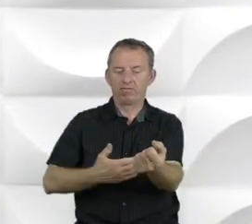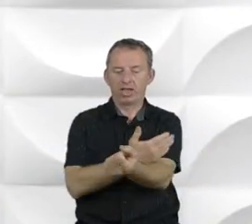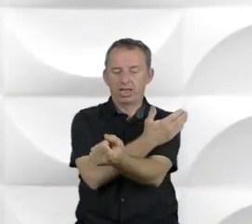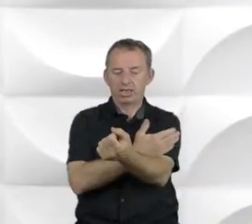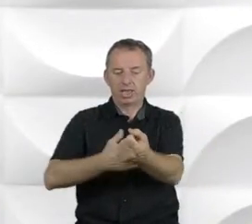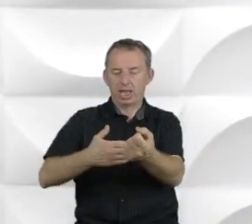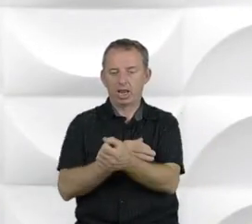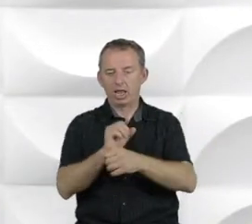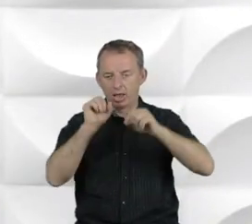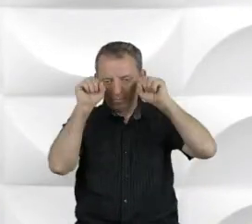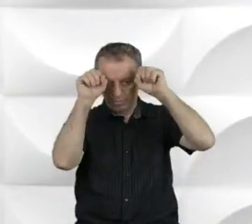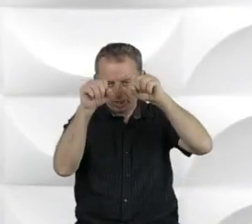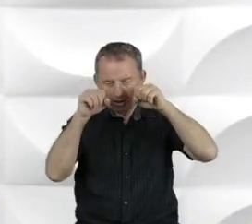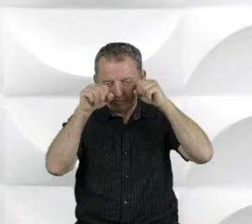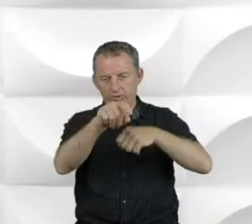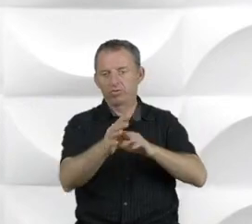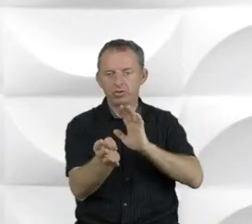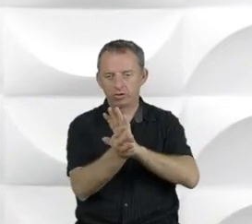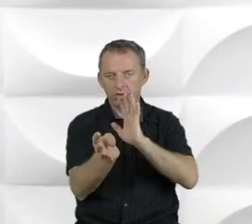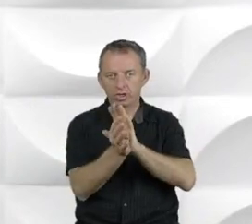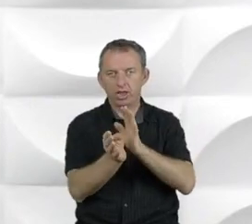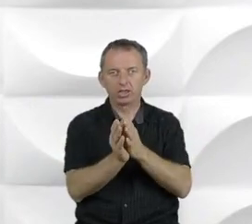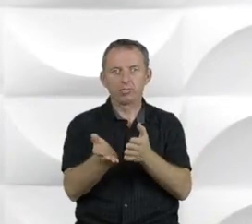prawda? W tym samym 19 rozdziale.